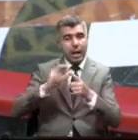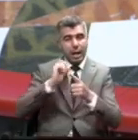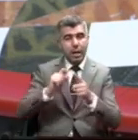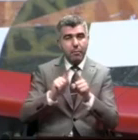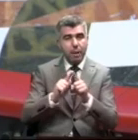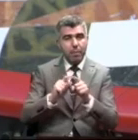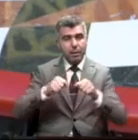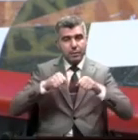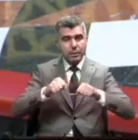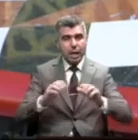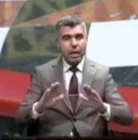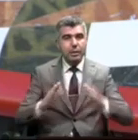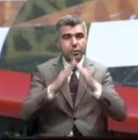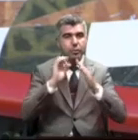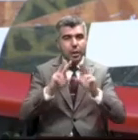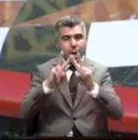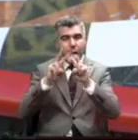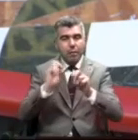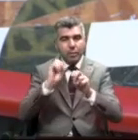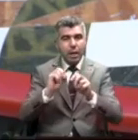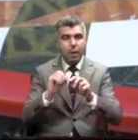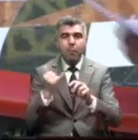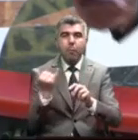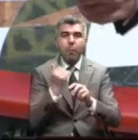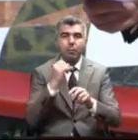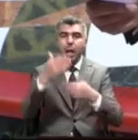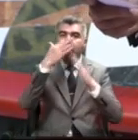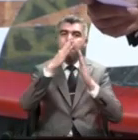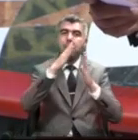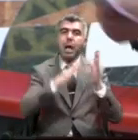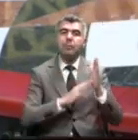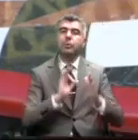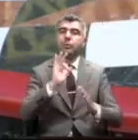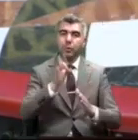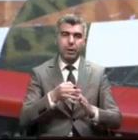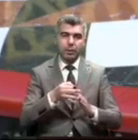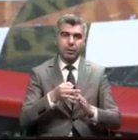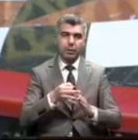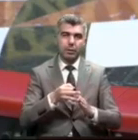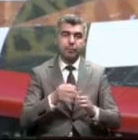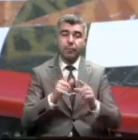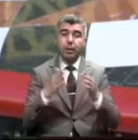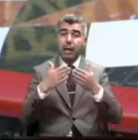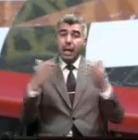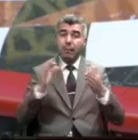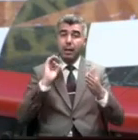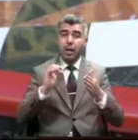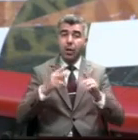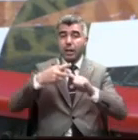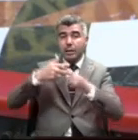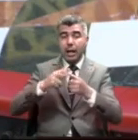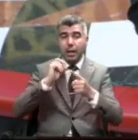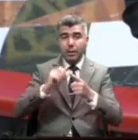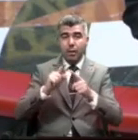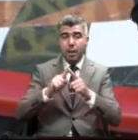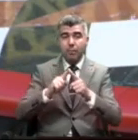اكبر المنظومات الصناعيه ديال المغرب بحيث ان اكبر مصنع في البلاد هو